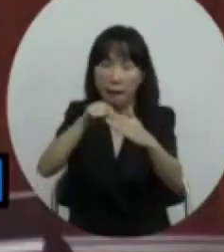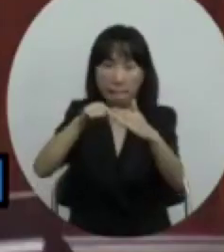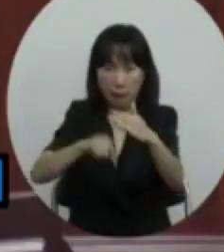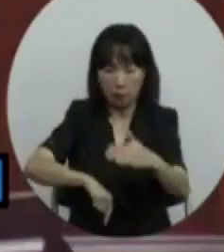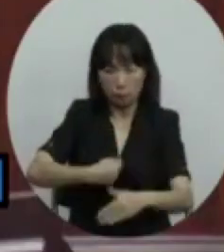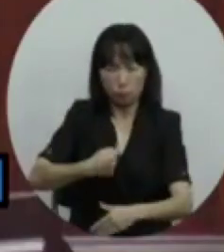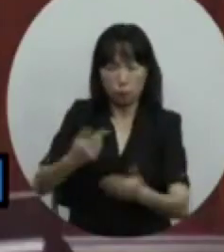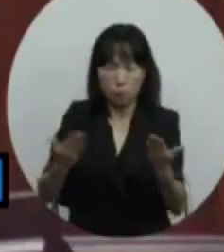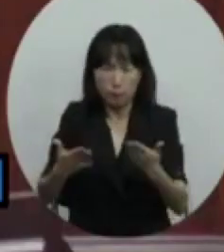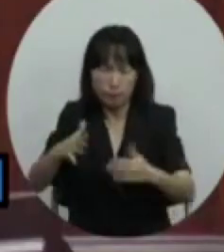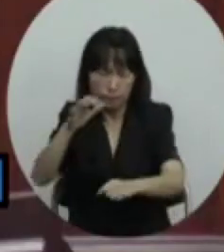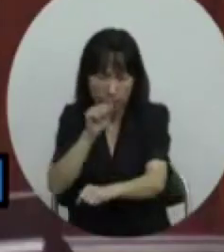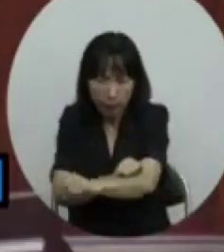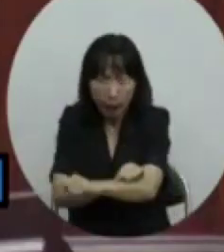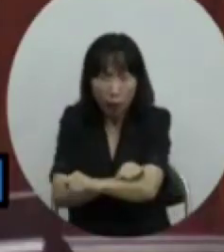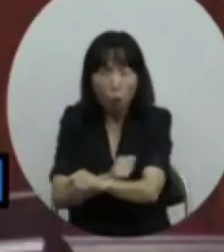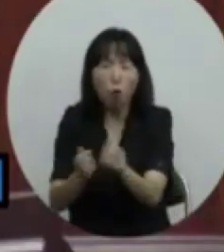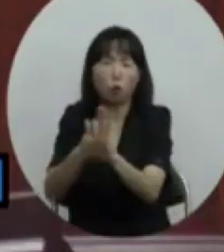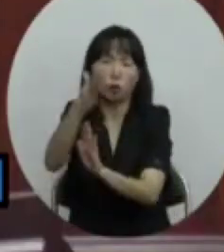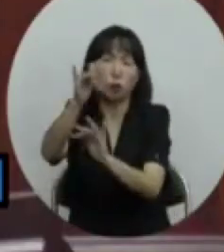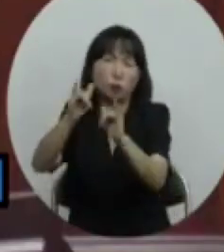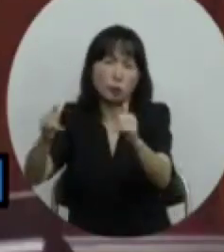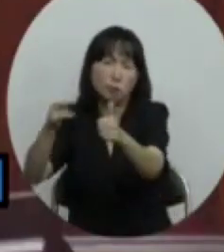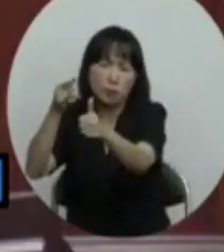조직, 시민에게 희망을 주는